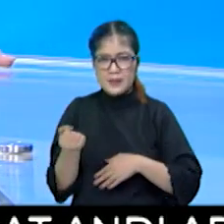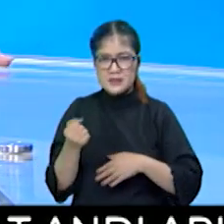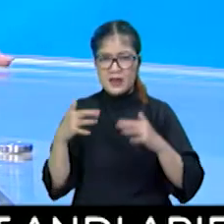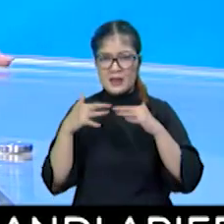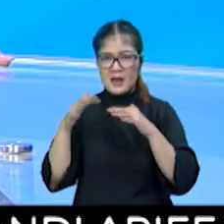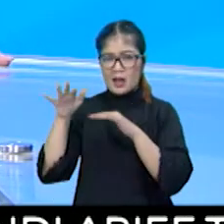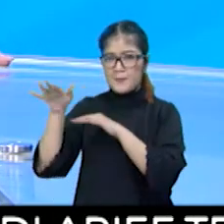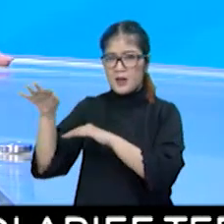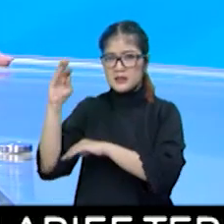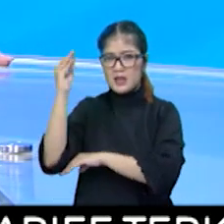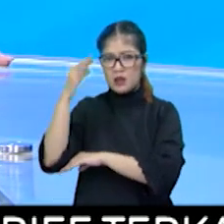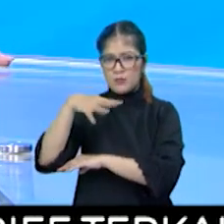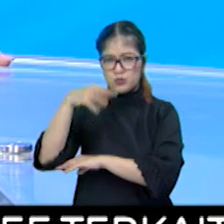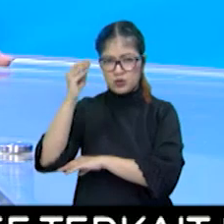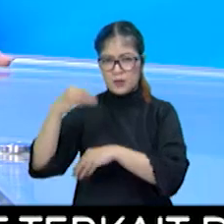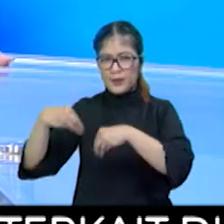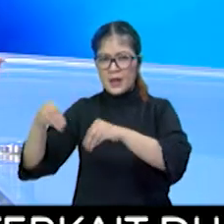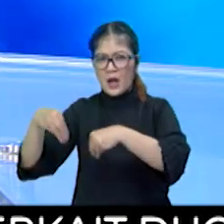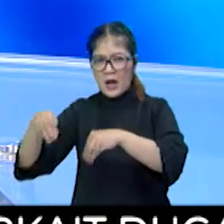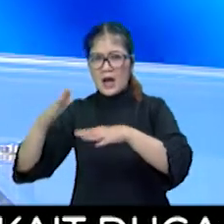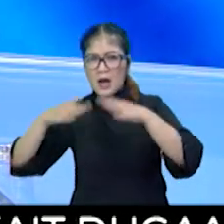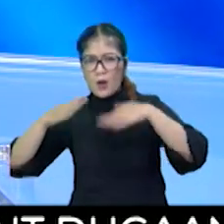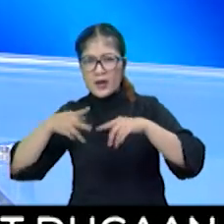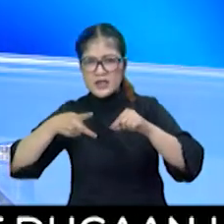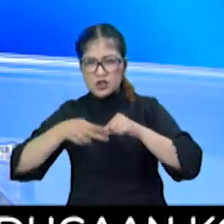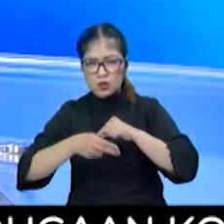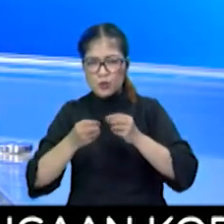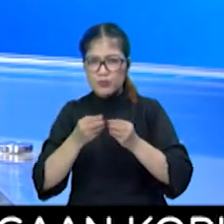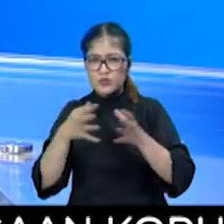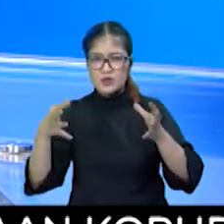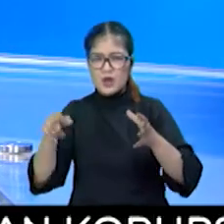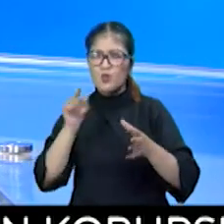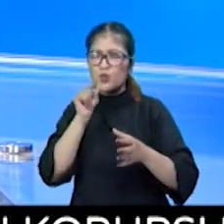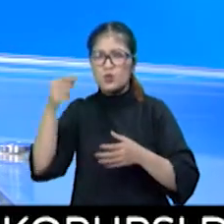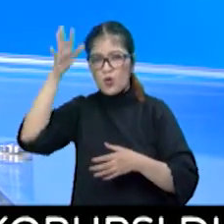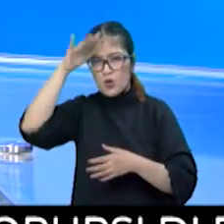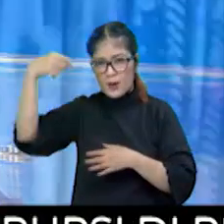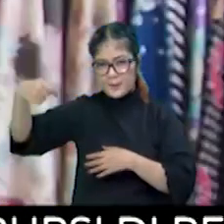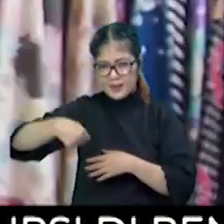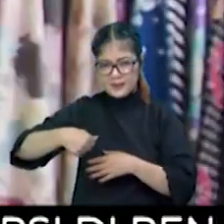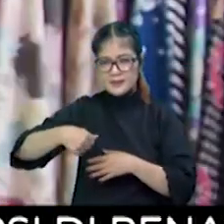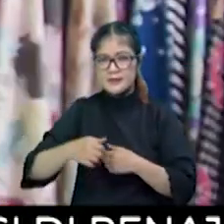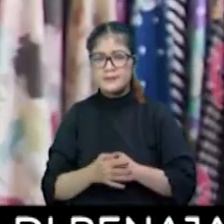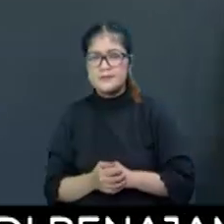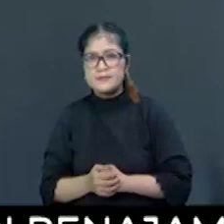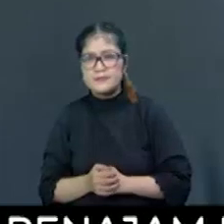Jakarta Pusat para pedagang menawarkan diskon besar-besaran kepada pembeli Hai